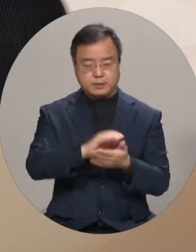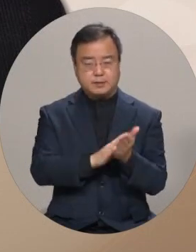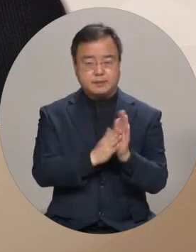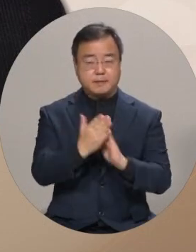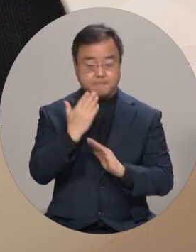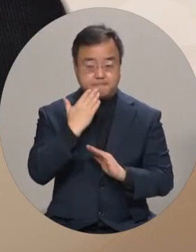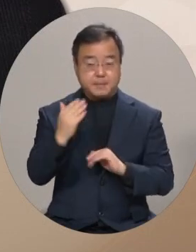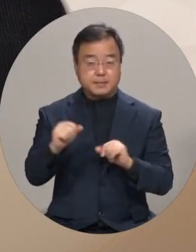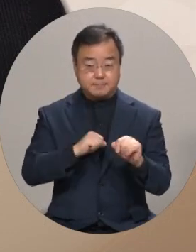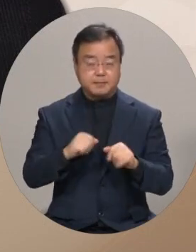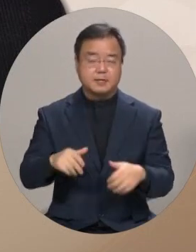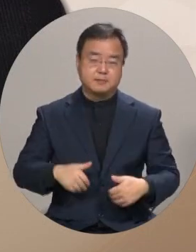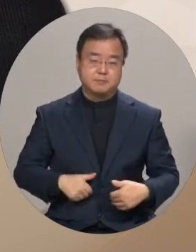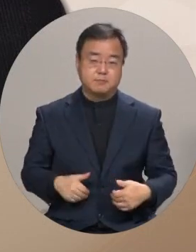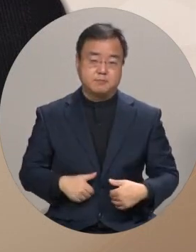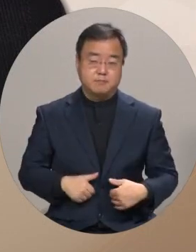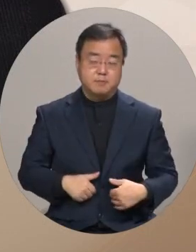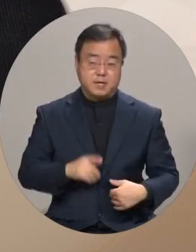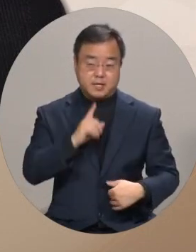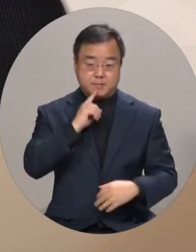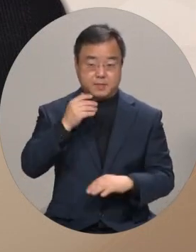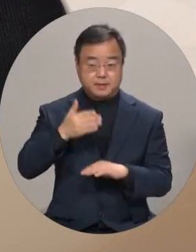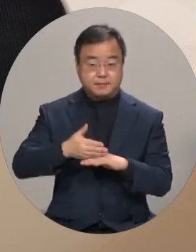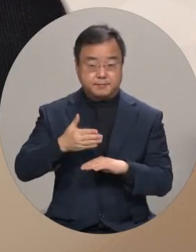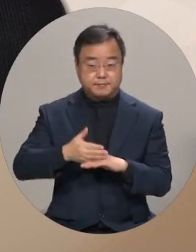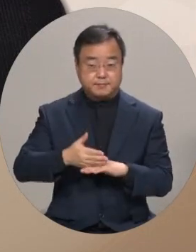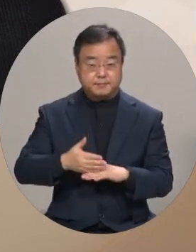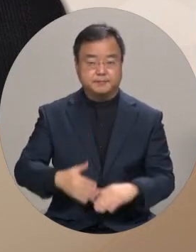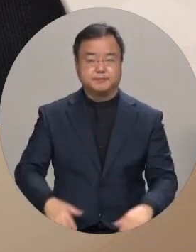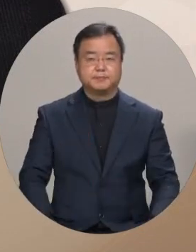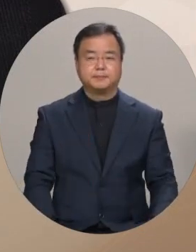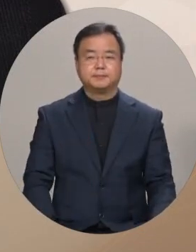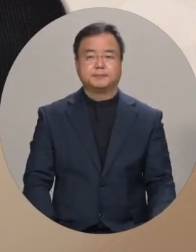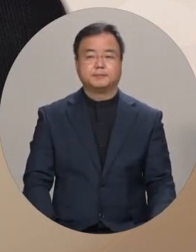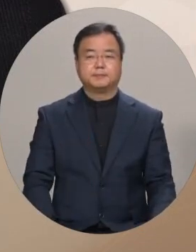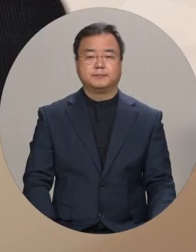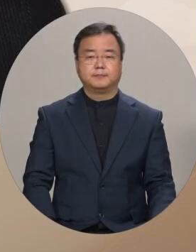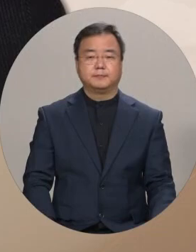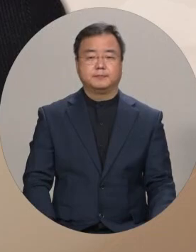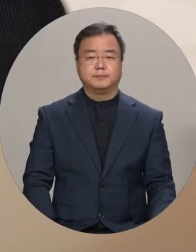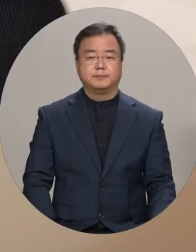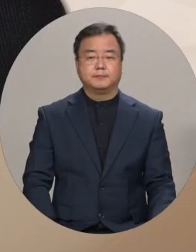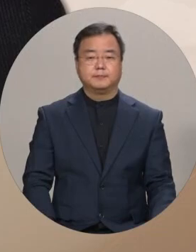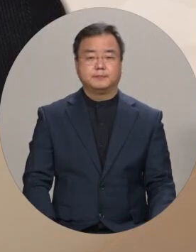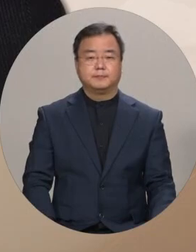추진해야겠습니다. 본부장님, 오늘 말씀 잘 들었습니다. 네, 감사합니다.